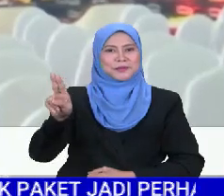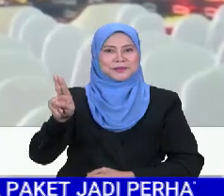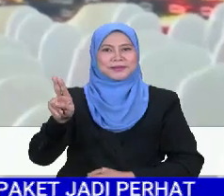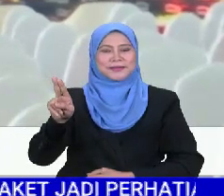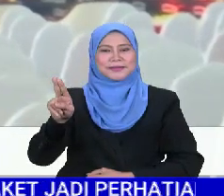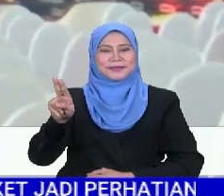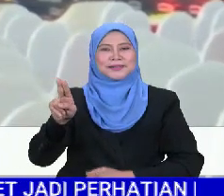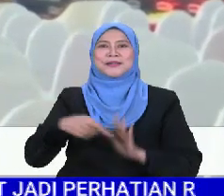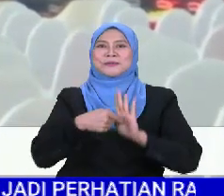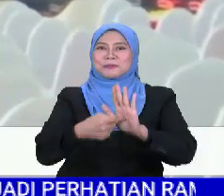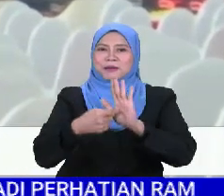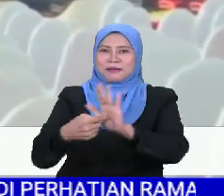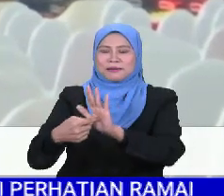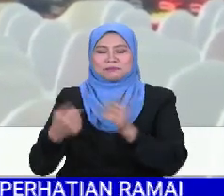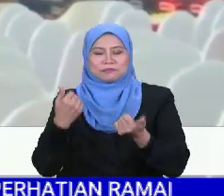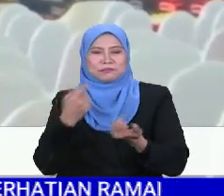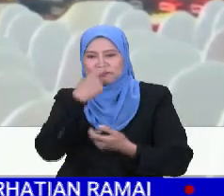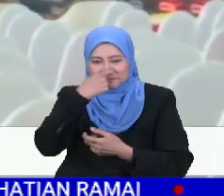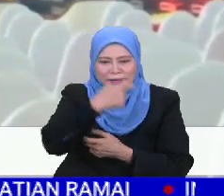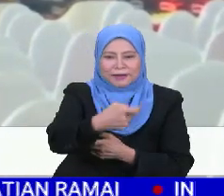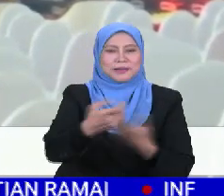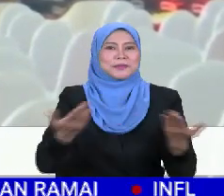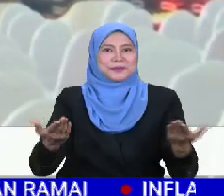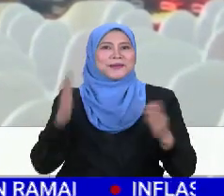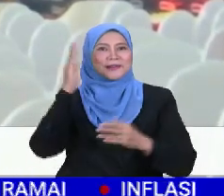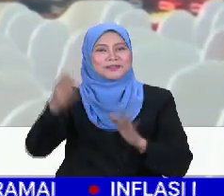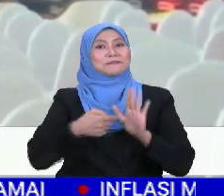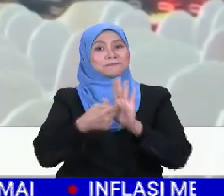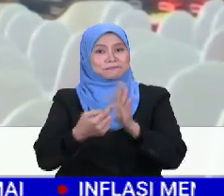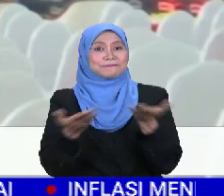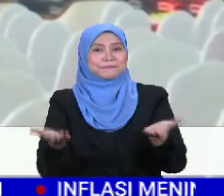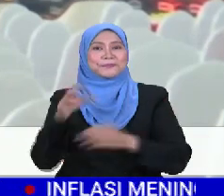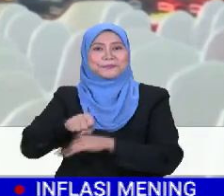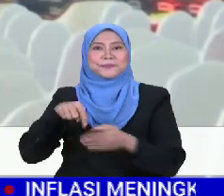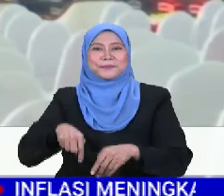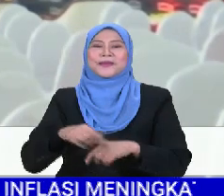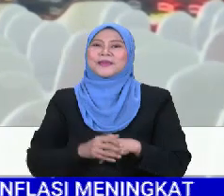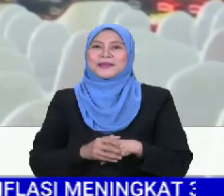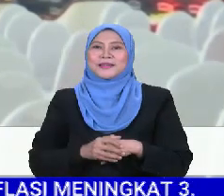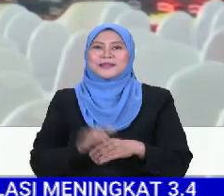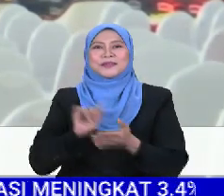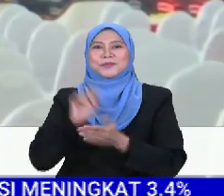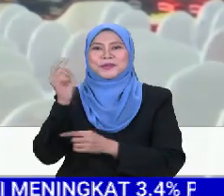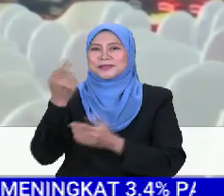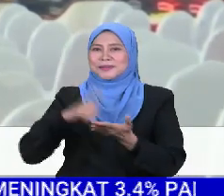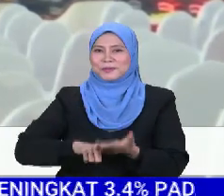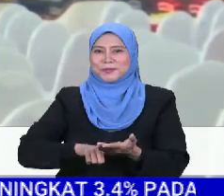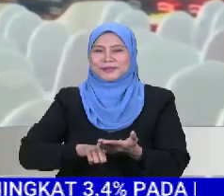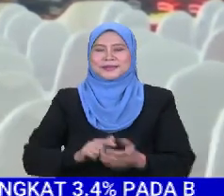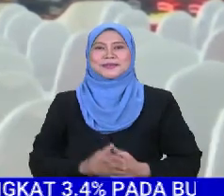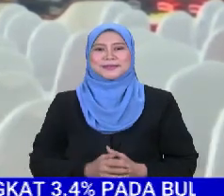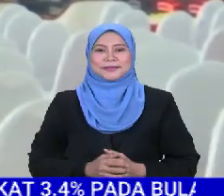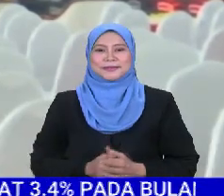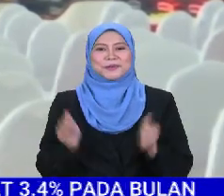menyaksikan persembahan-persembahan menarik yang akan disajikan malam ini. Sekian saja lintas langsung dari stadium tertutup Sibu. Kita